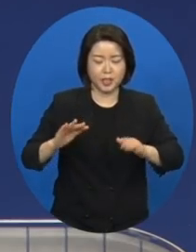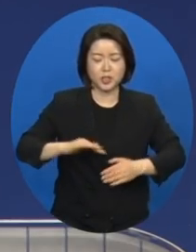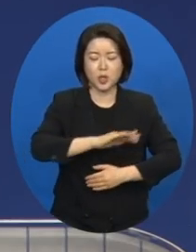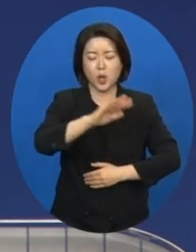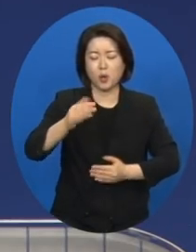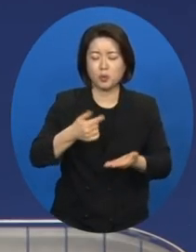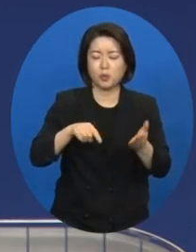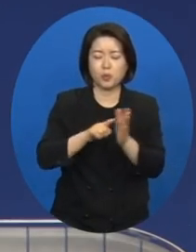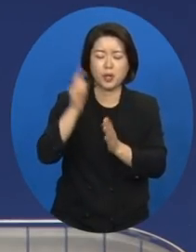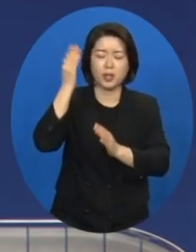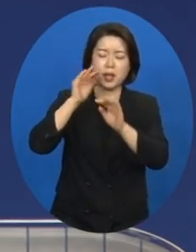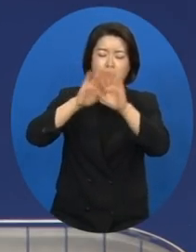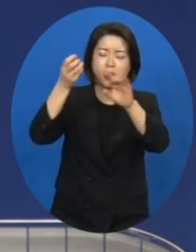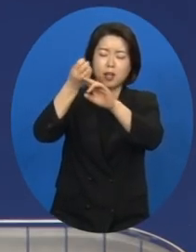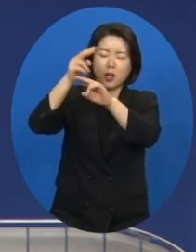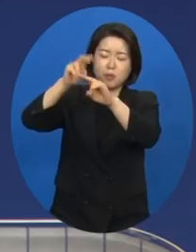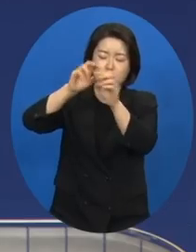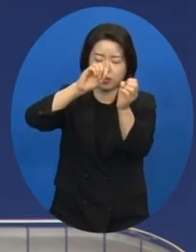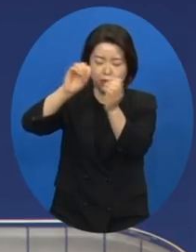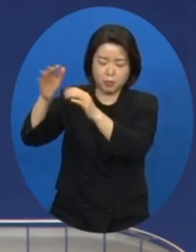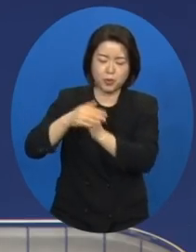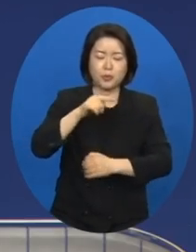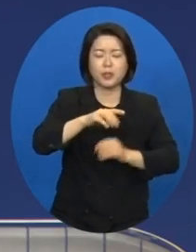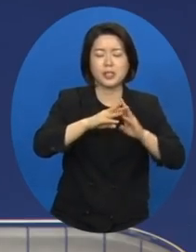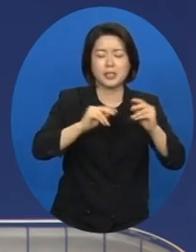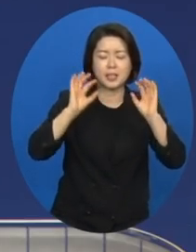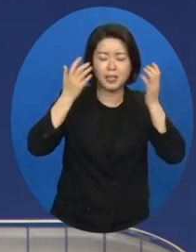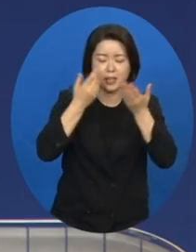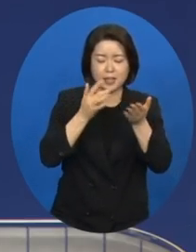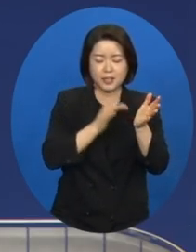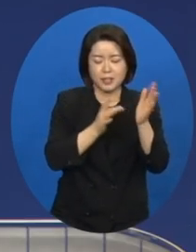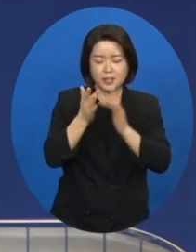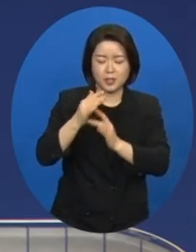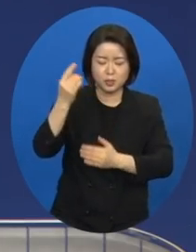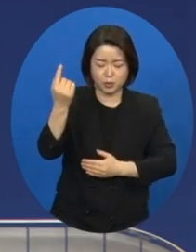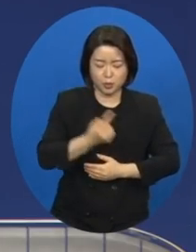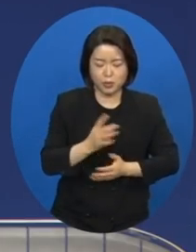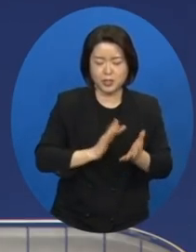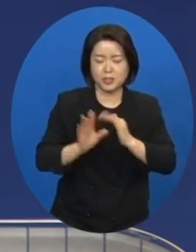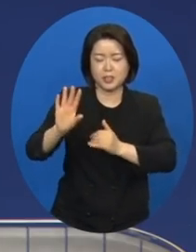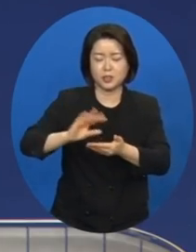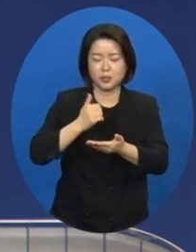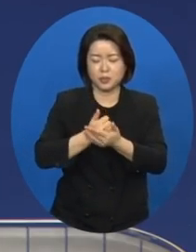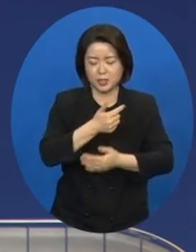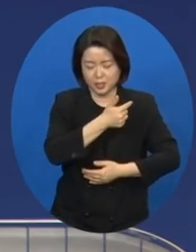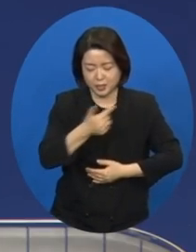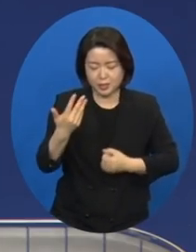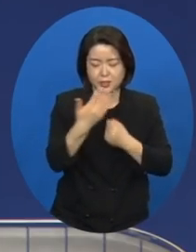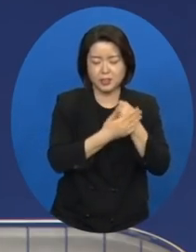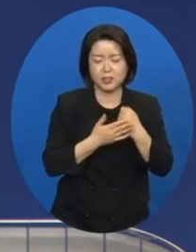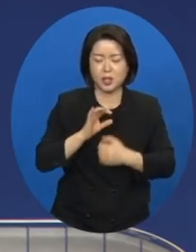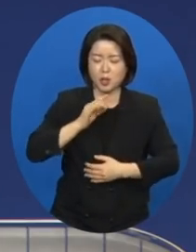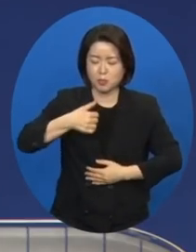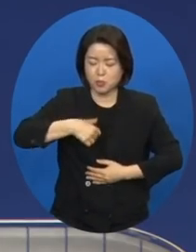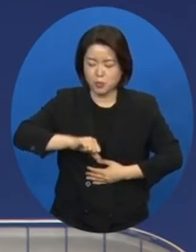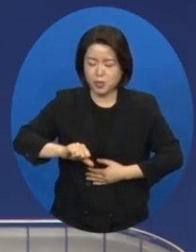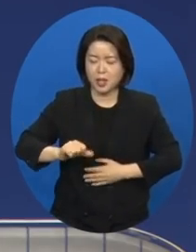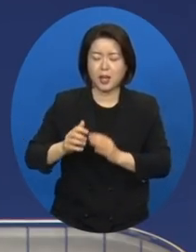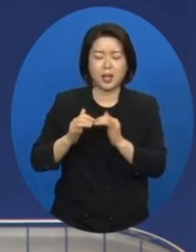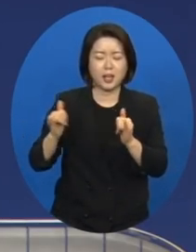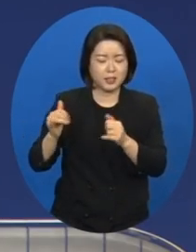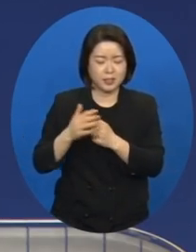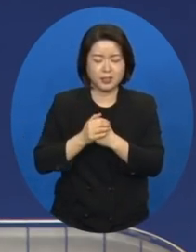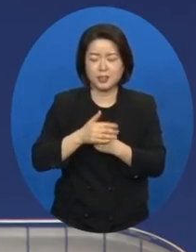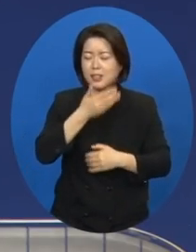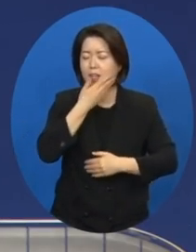위하여 하늘의 보좌를 버리시고 이 땅에 아기 예수로 오신 예수 그리스도의 크신 은혜와 독생자 아들을 아끼지 아니하시고 우리에게